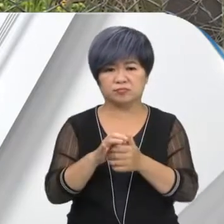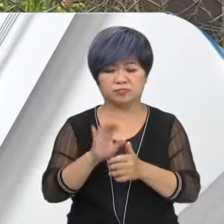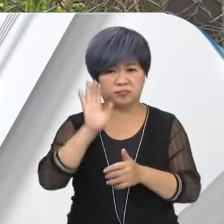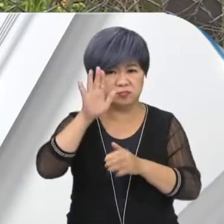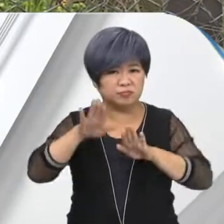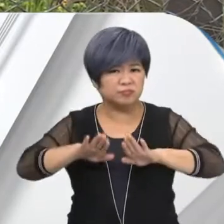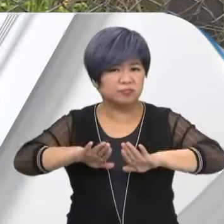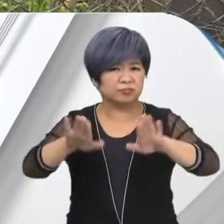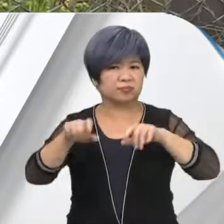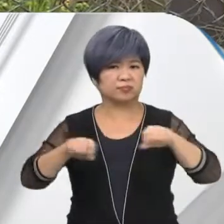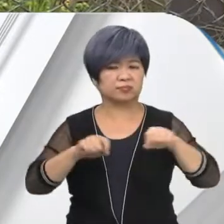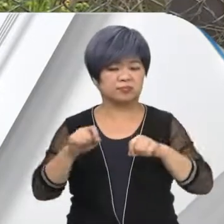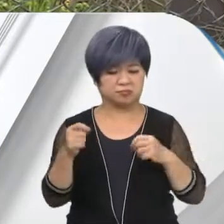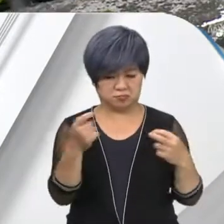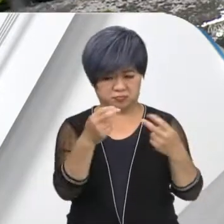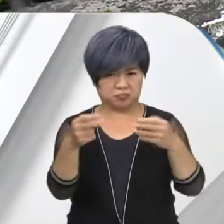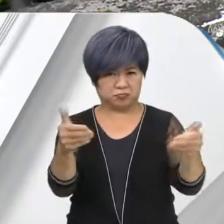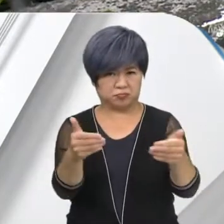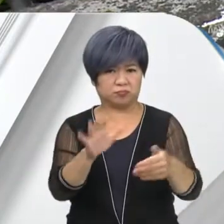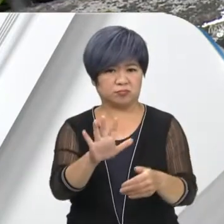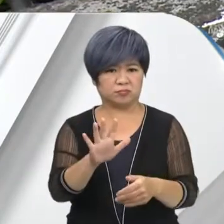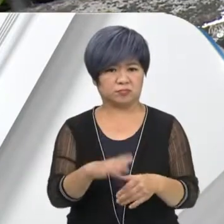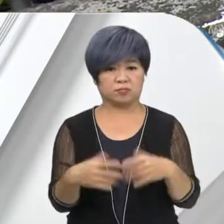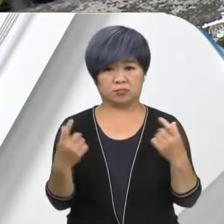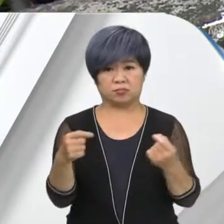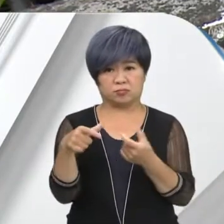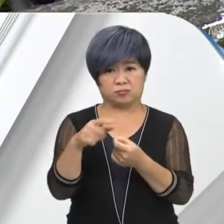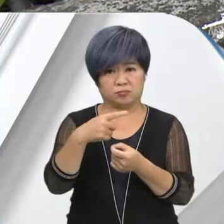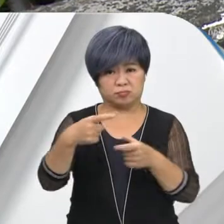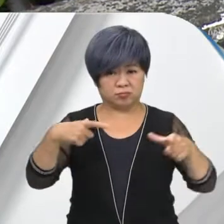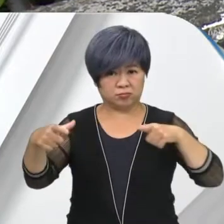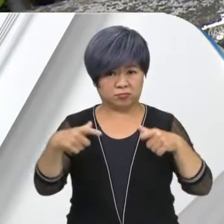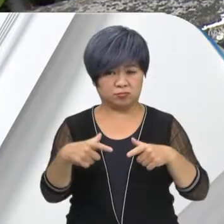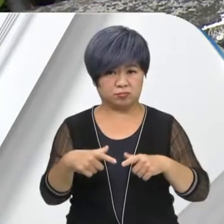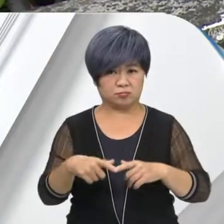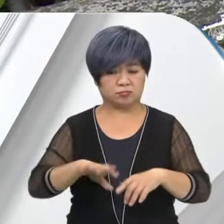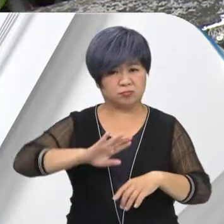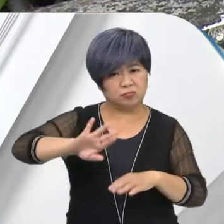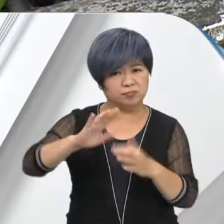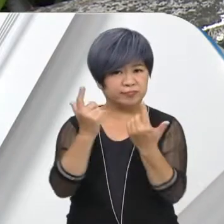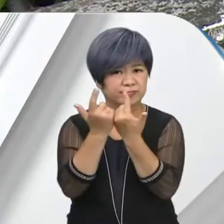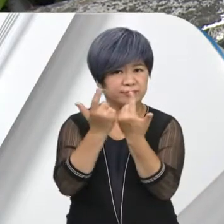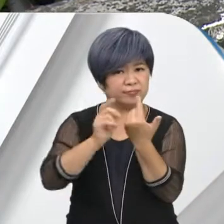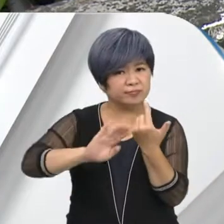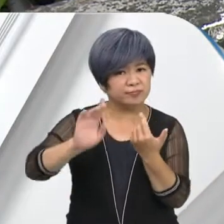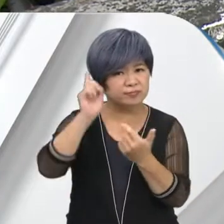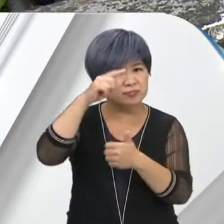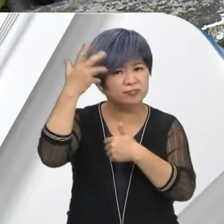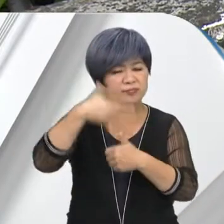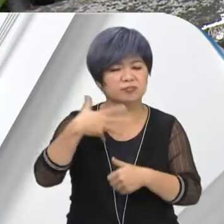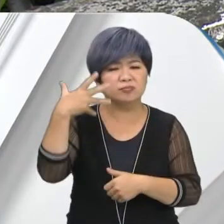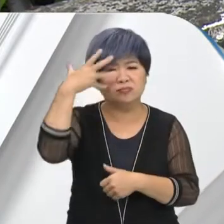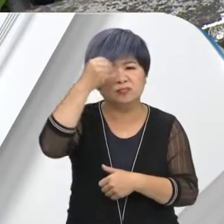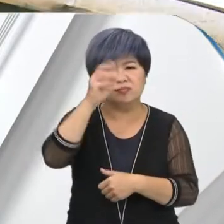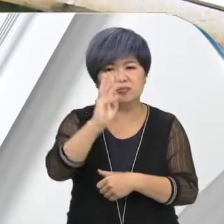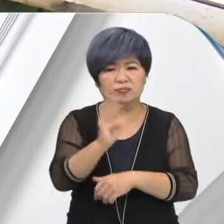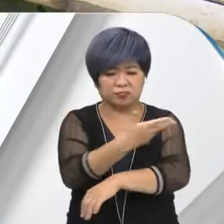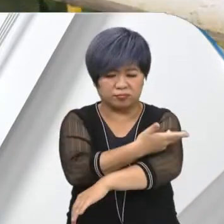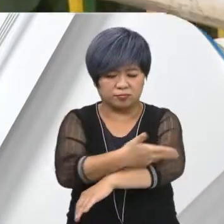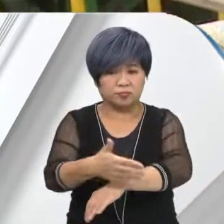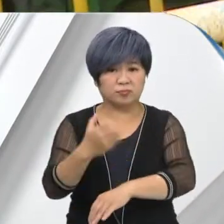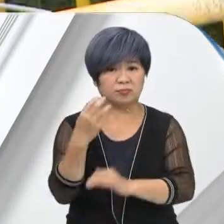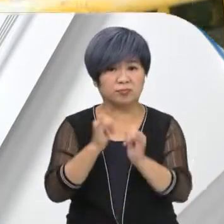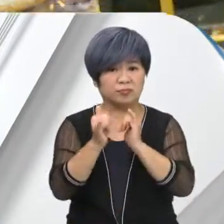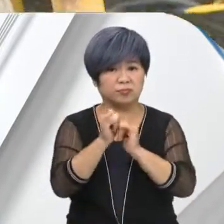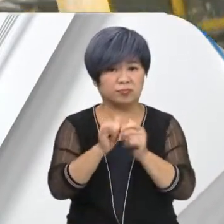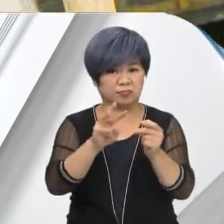前瞻计划的一个景观改善的工程，刚好公益公园的北侧这边就是我们传统竹北西区的一个老的水圳新社圳，那希